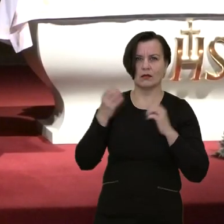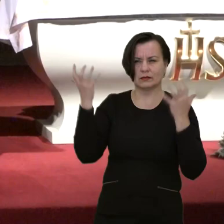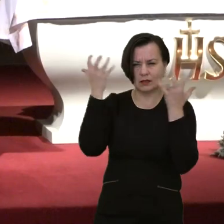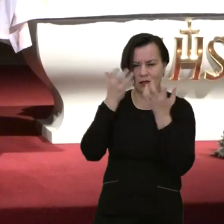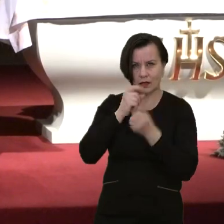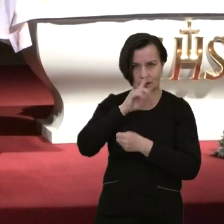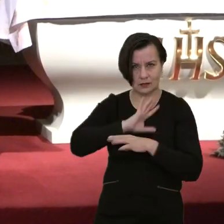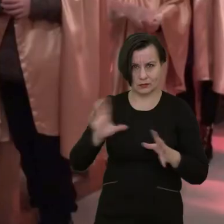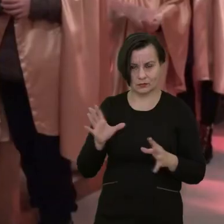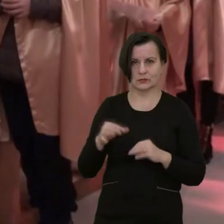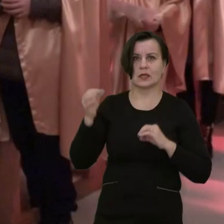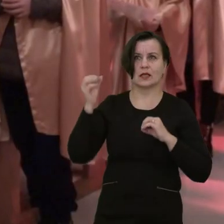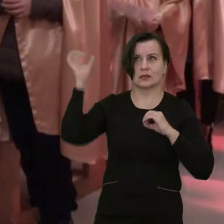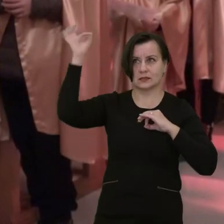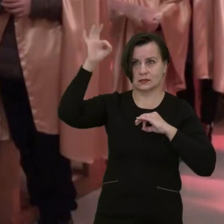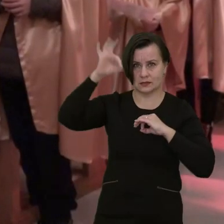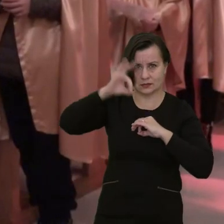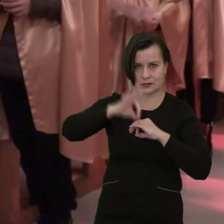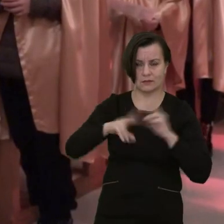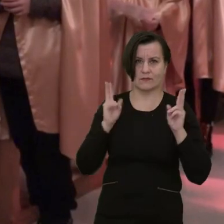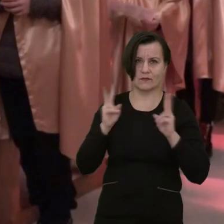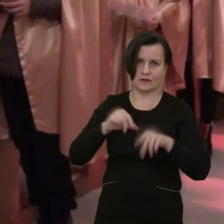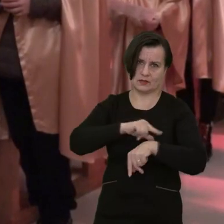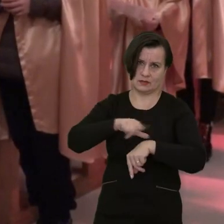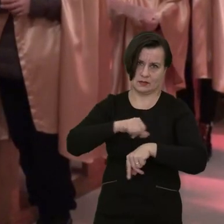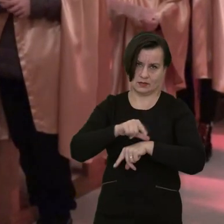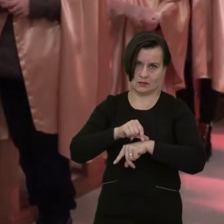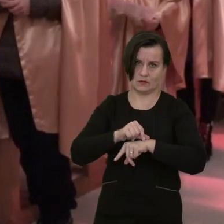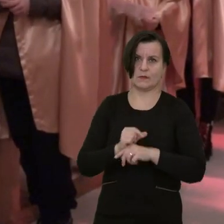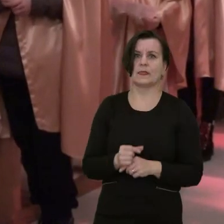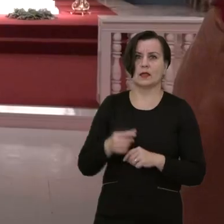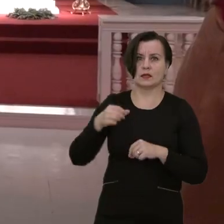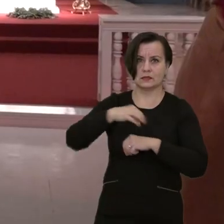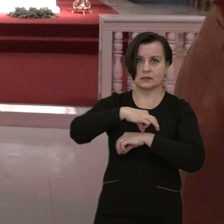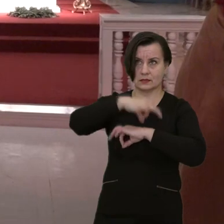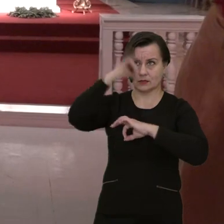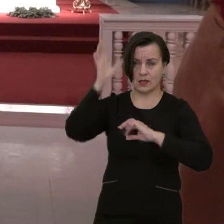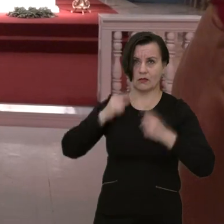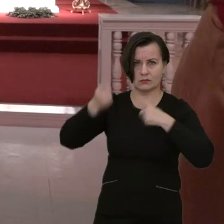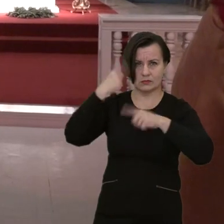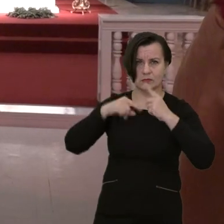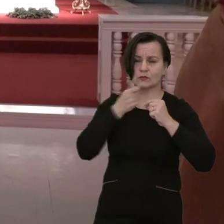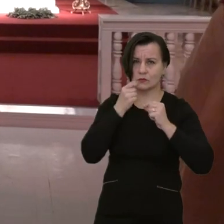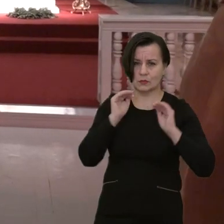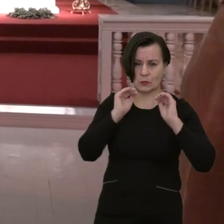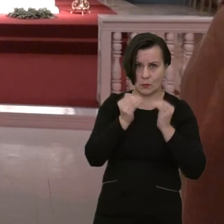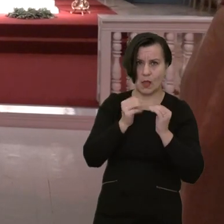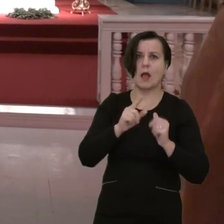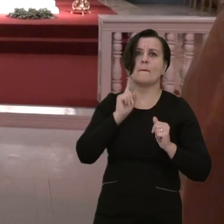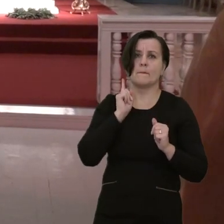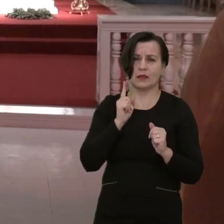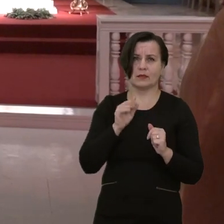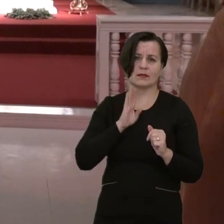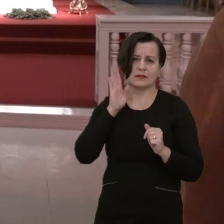nebeilgės. Saulutė porą savaičių leisis vis tuo pačiu metu. Žinia, diena iki saulėgrįžos dar kiek sutrumpės,